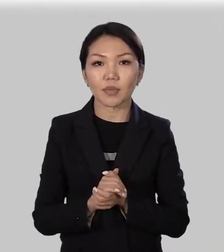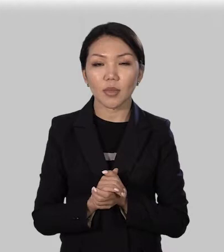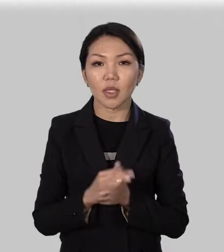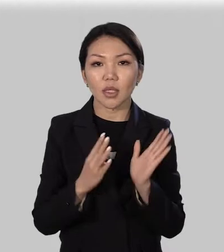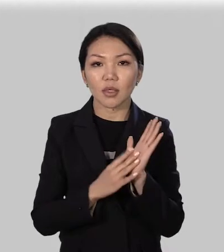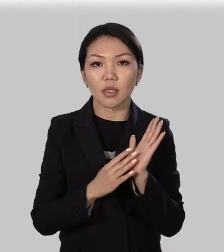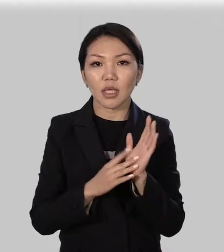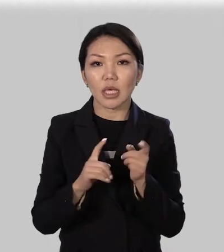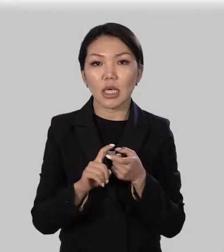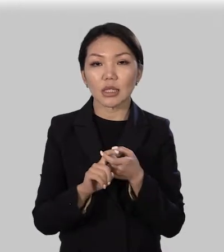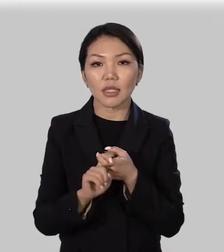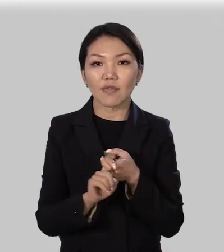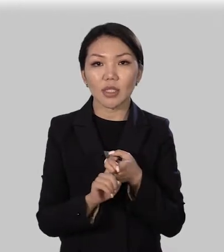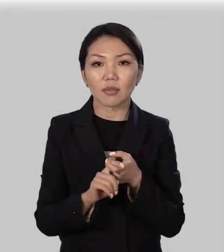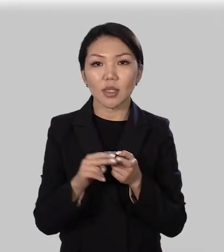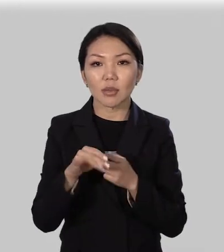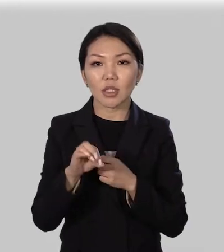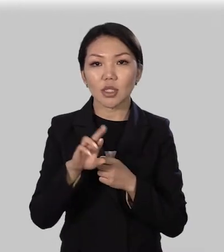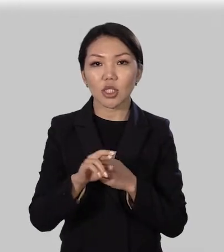Зависимые предложения могут